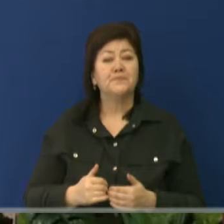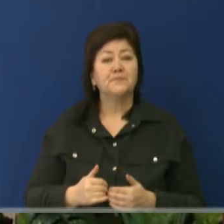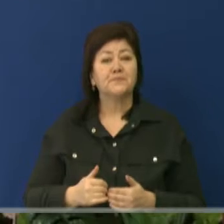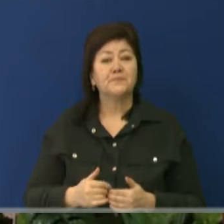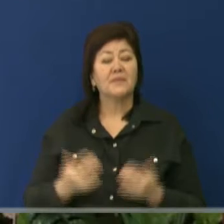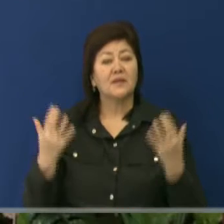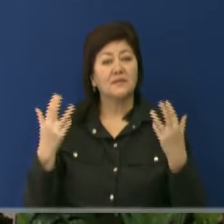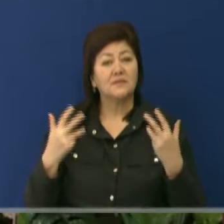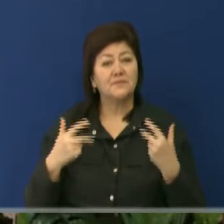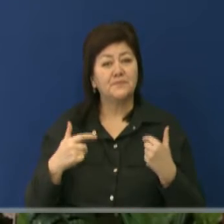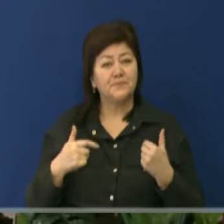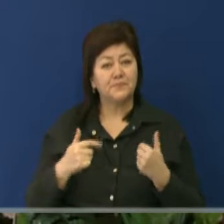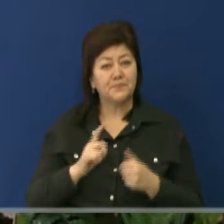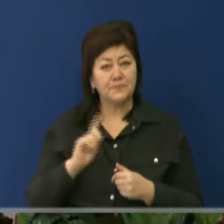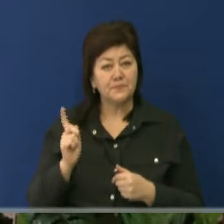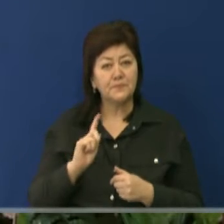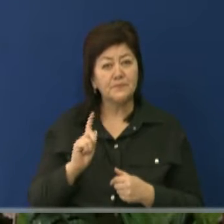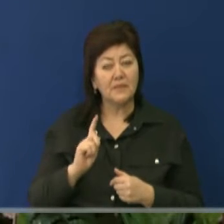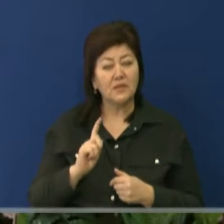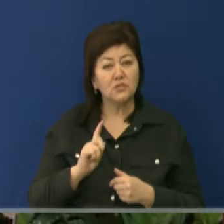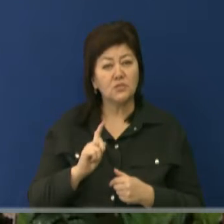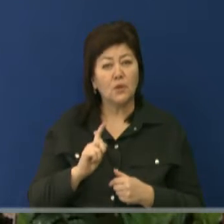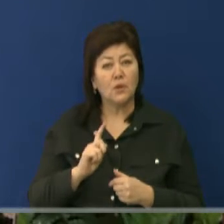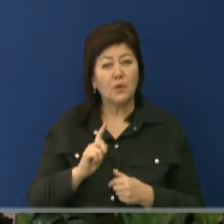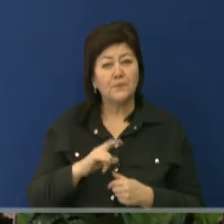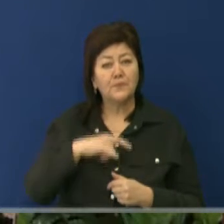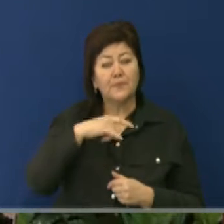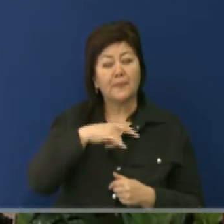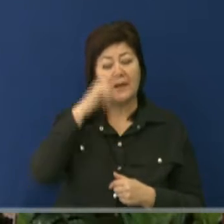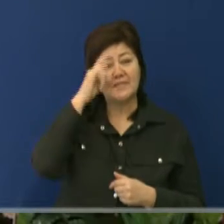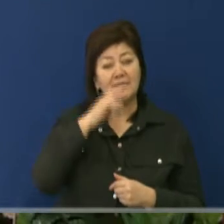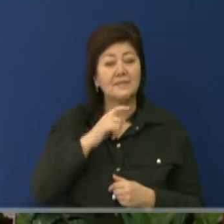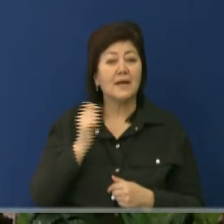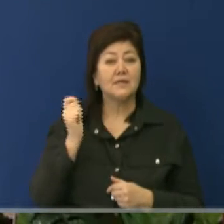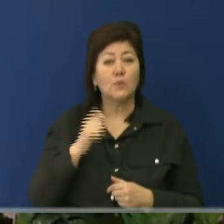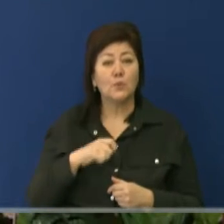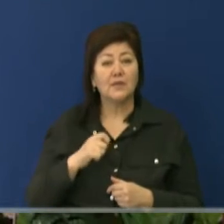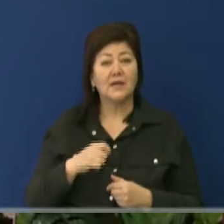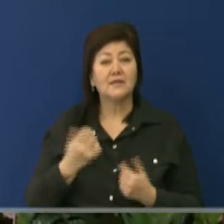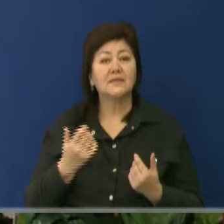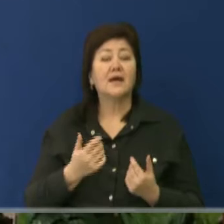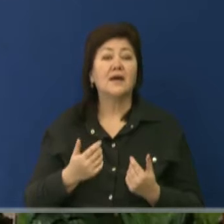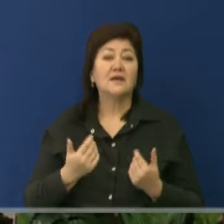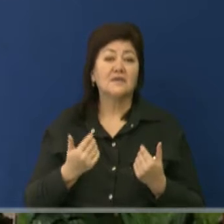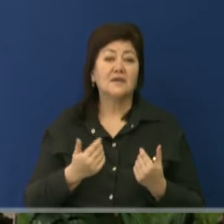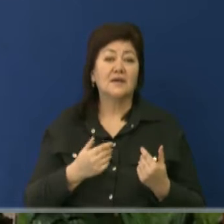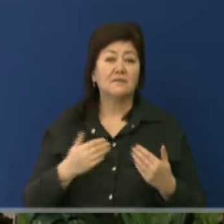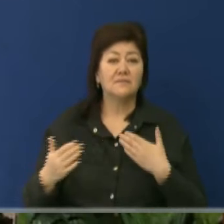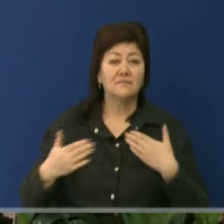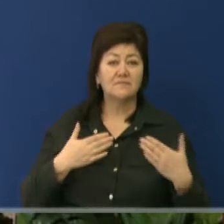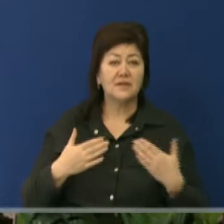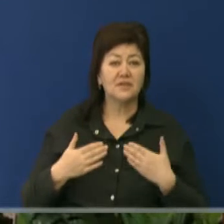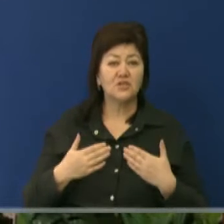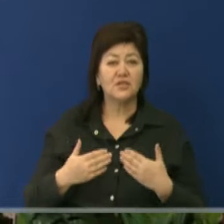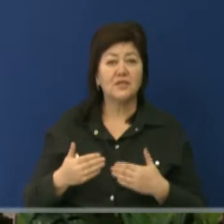Считаю, что Украина с Казахстаном очень... Менің ойымша, Украина мен Казахстан ұстанымдары бойынша өте жақын. Ашаршылық кезінде